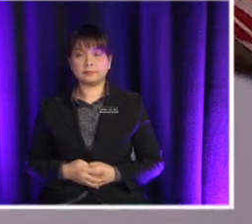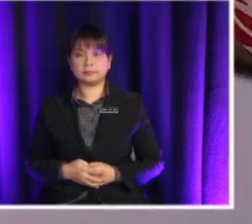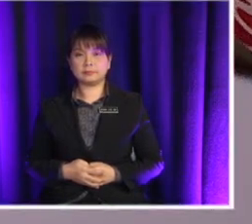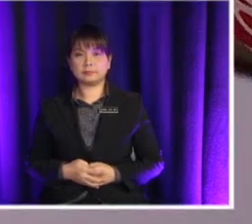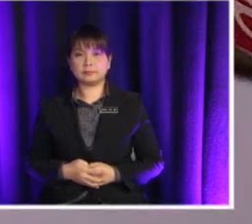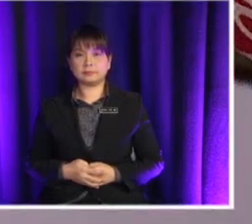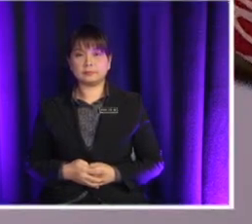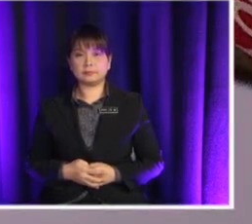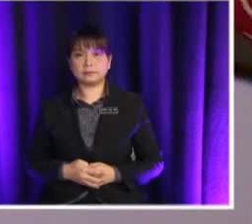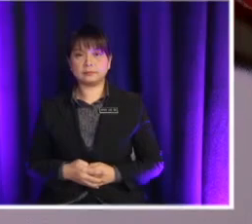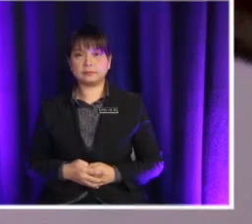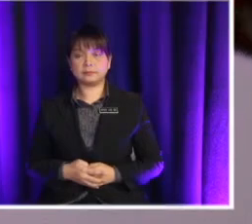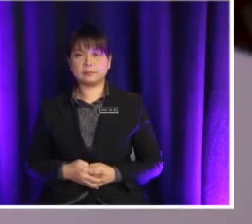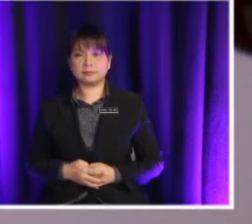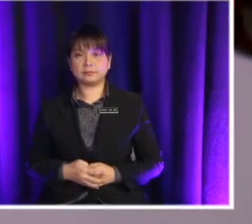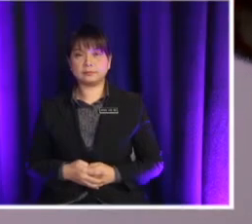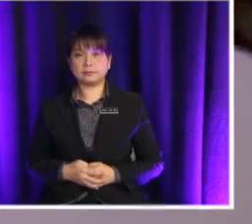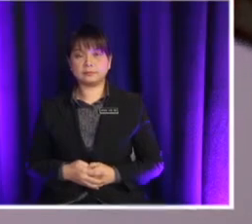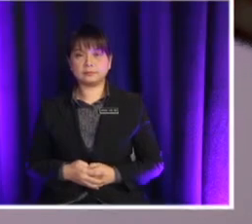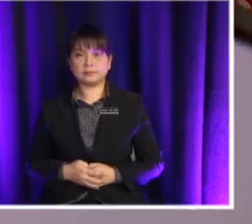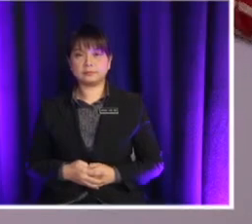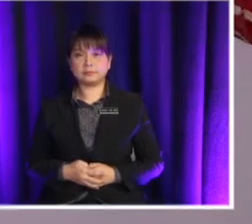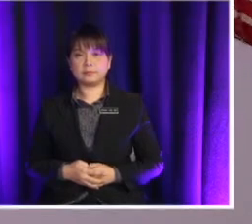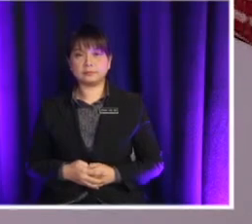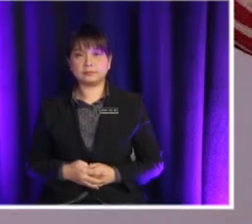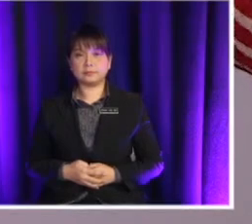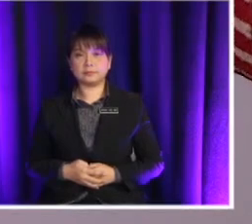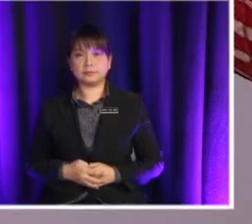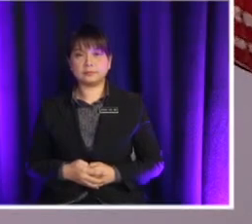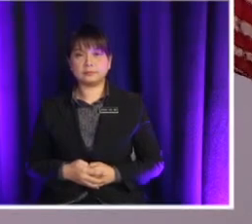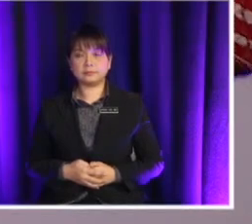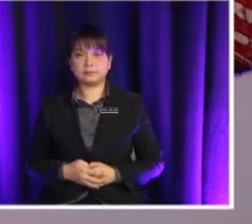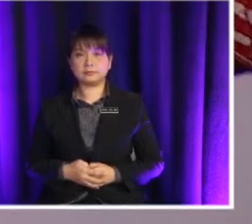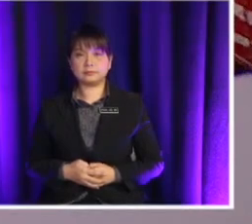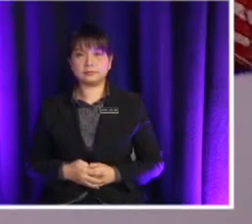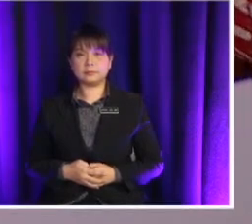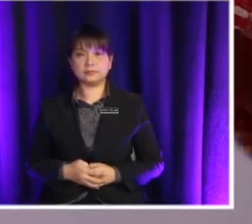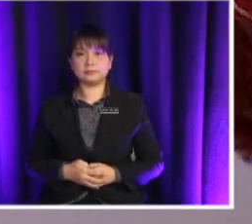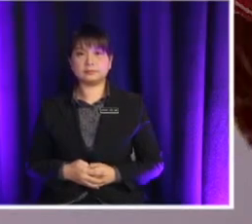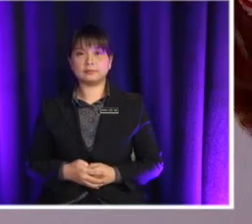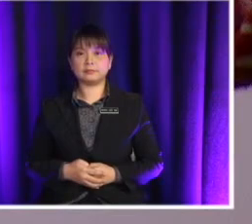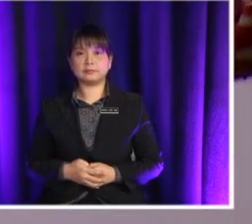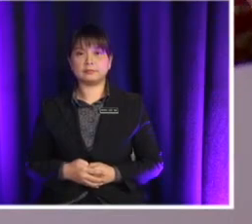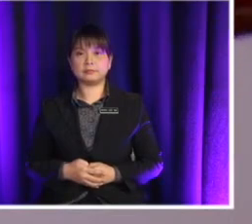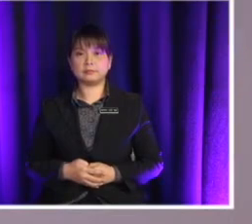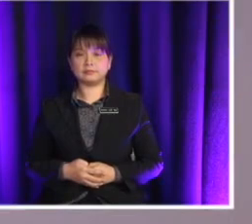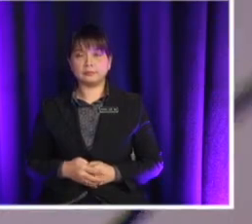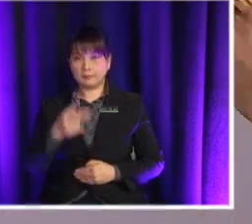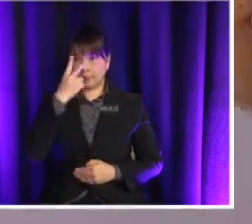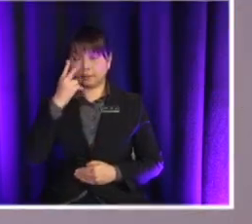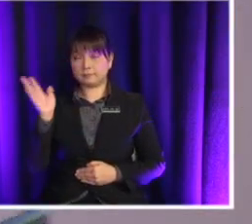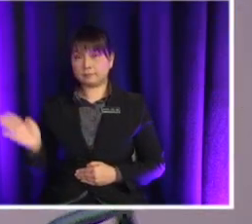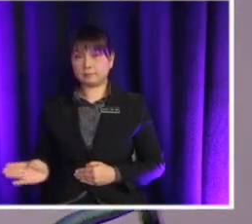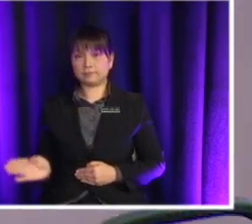Ya, boleh. Ya, boleh. Kita sambung. Ya, boleh juga. Boleh juga, cikgu. Ya,